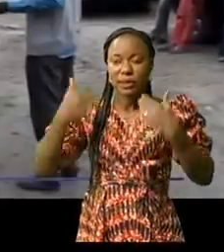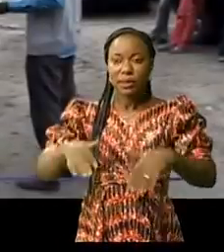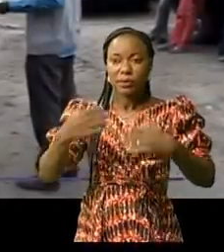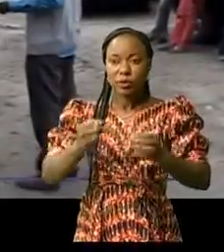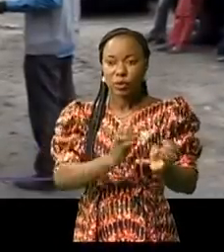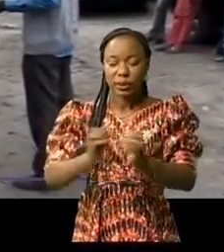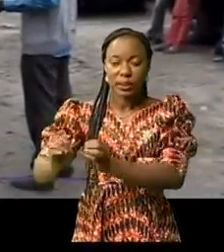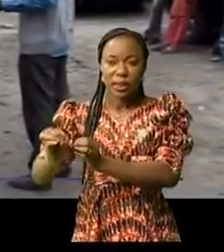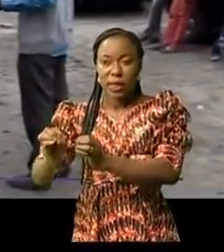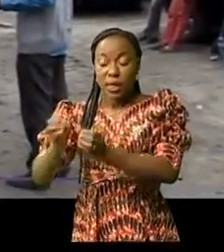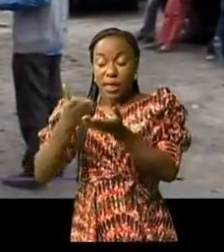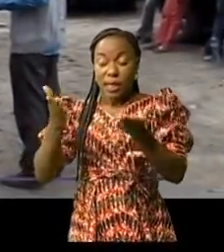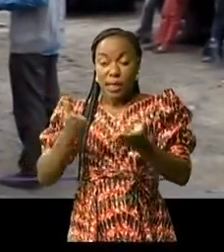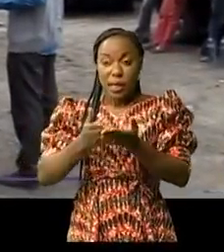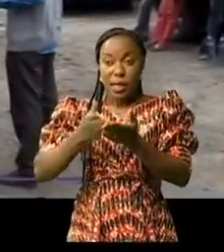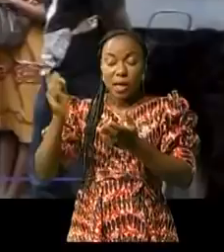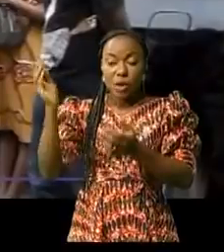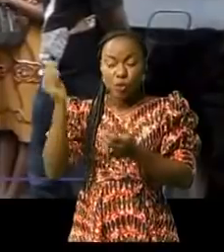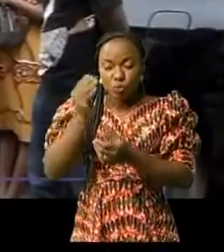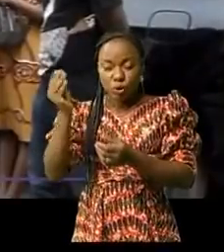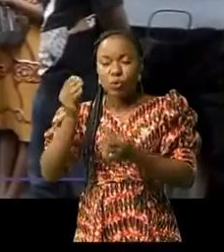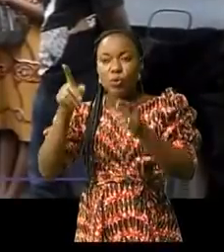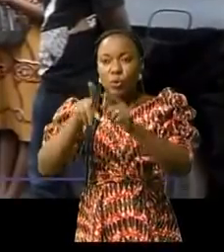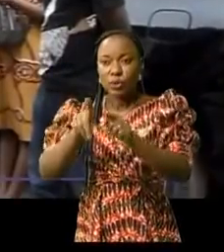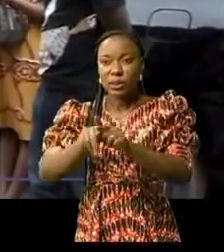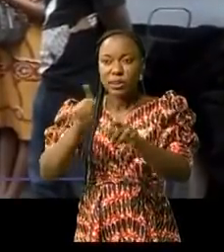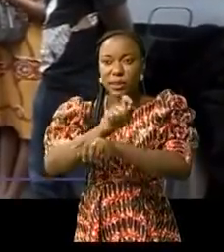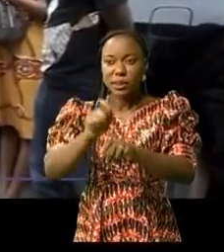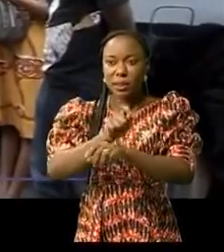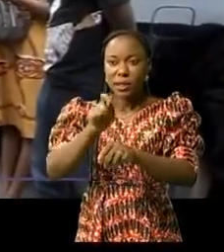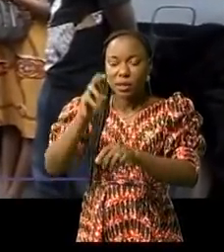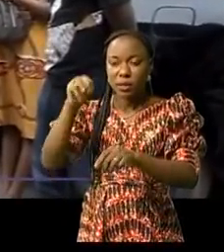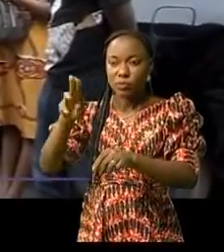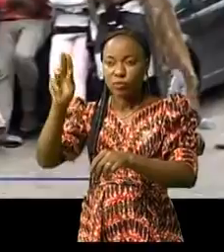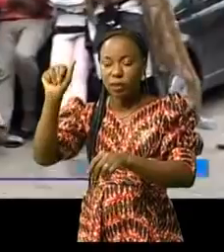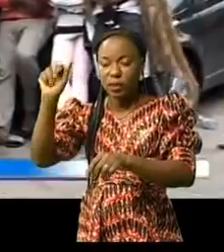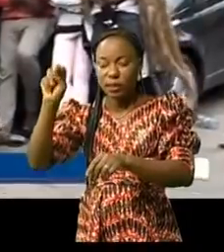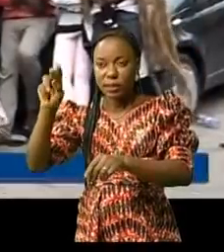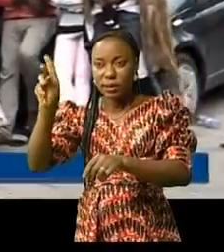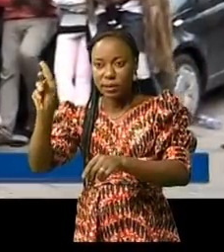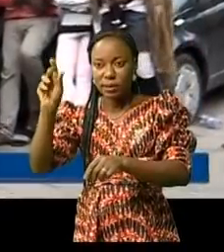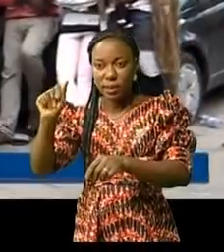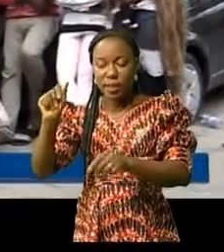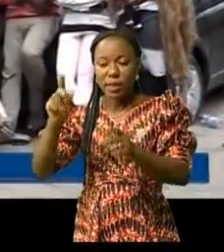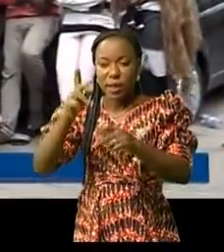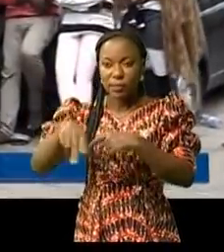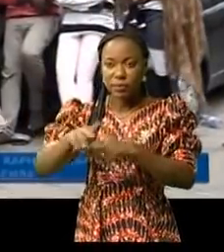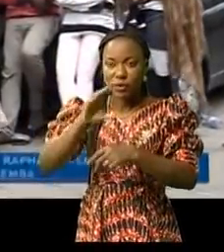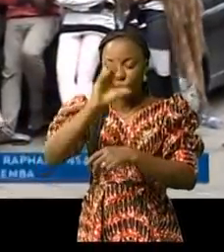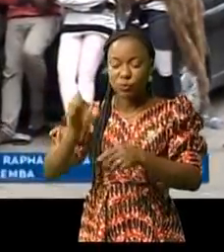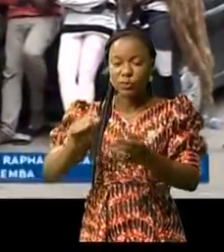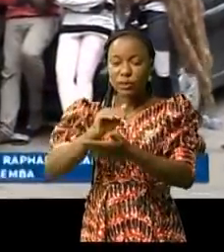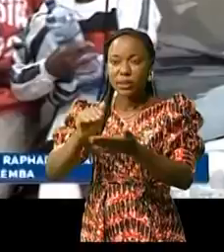cette année à bulungu province du kouilou le territoire de moins d'1 dans la province ecclésiastique du congo centrale